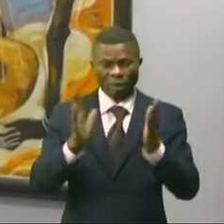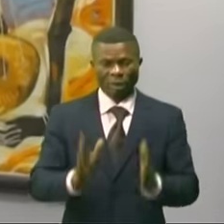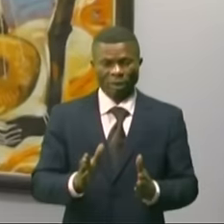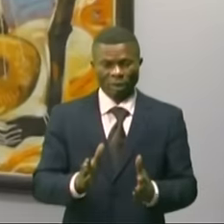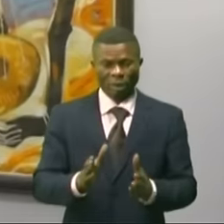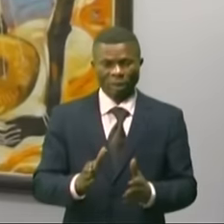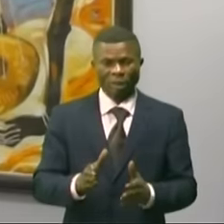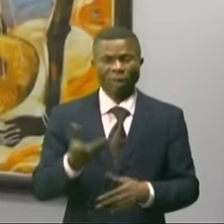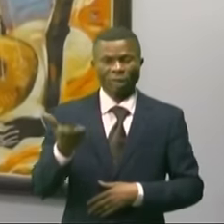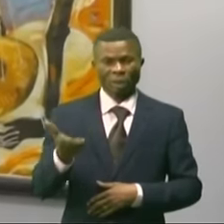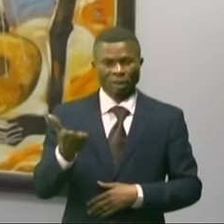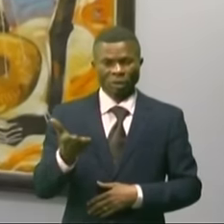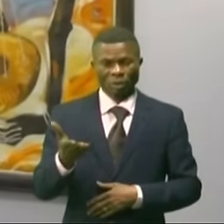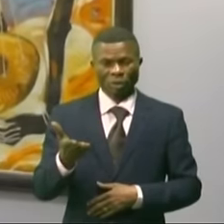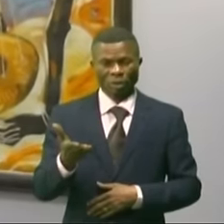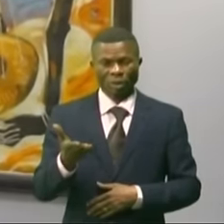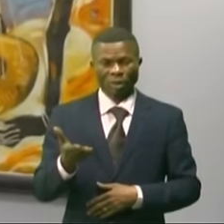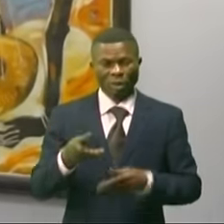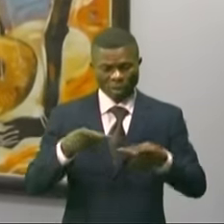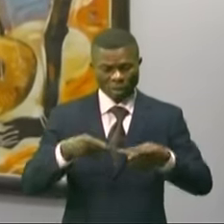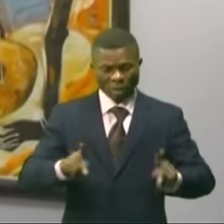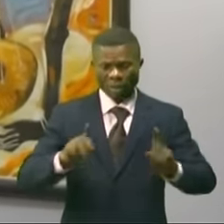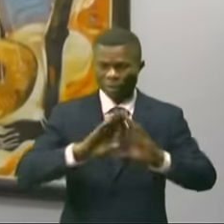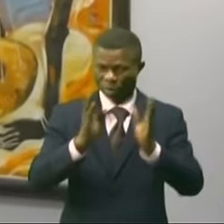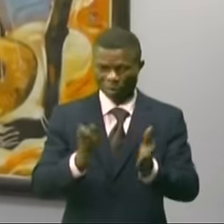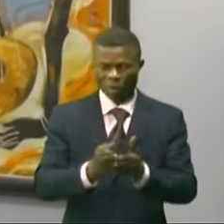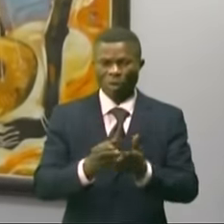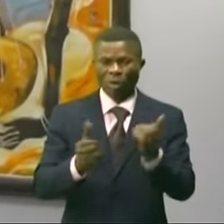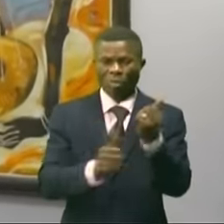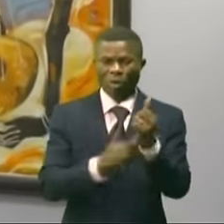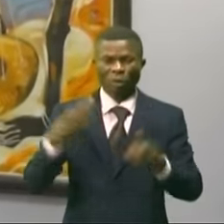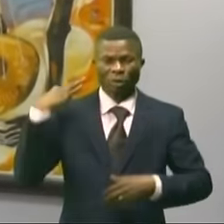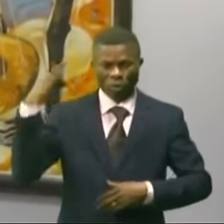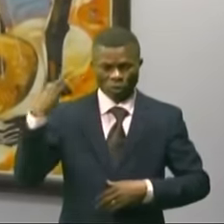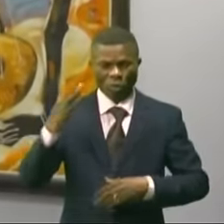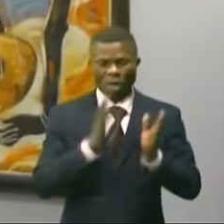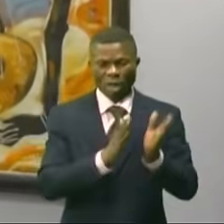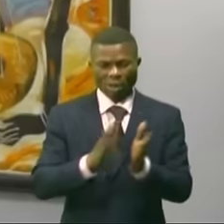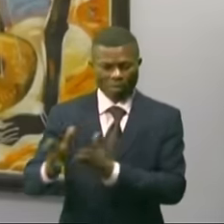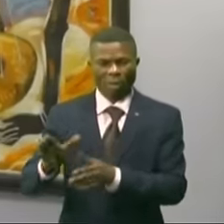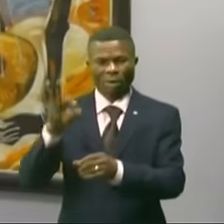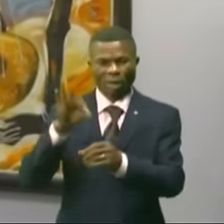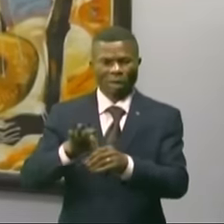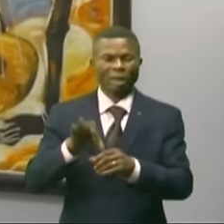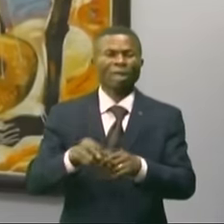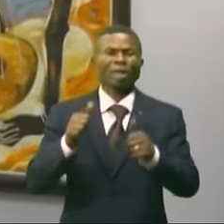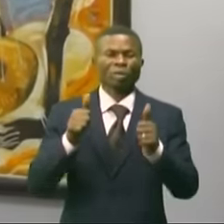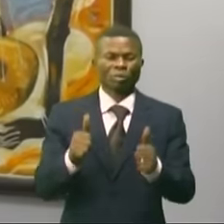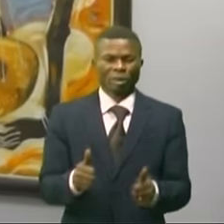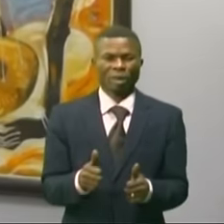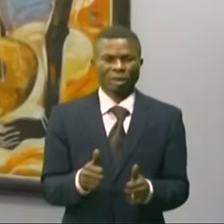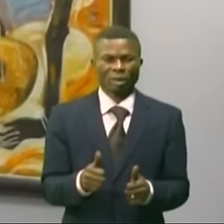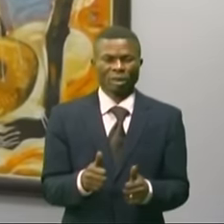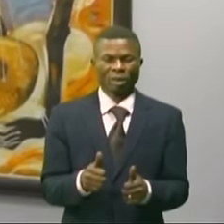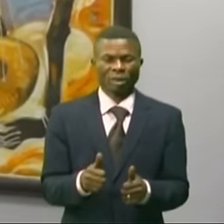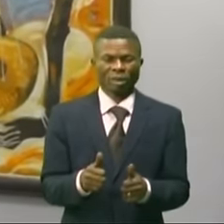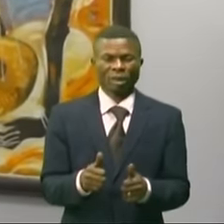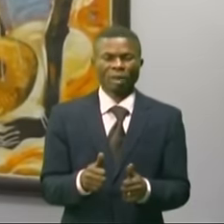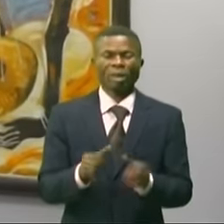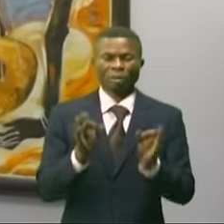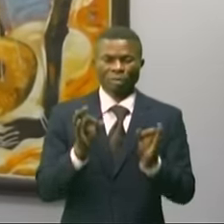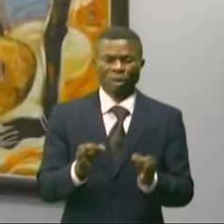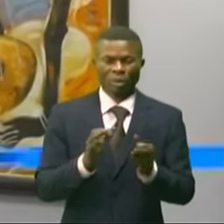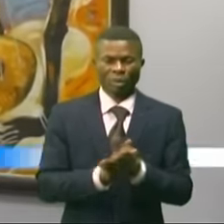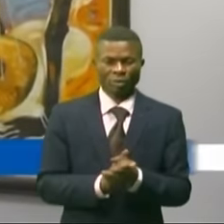problèmes si nous pouvons permettre à ce que gr prjet du Sénat puisse les PRES élections au moins d'une semaine